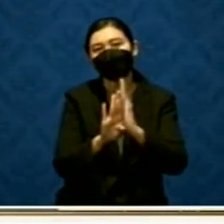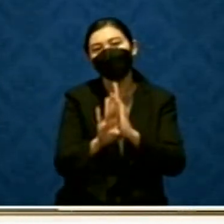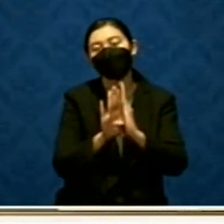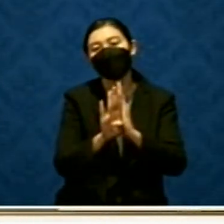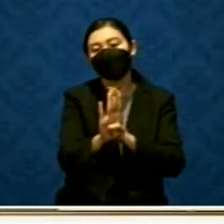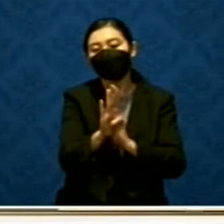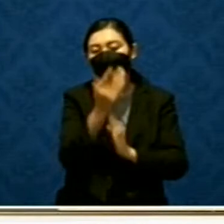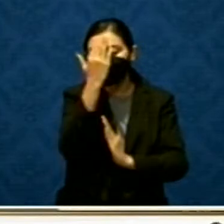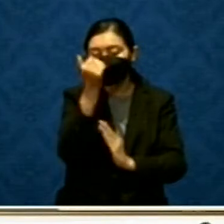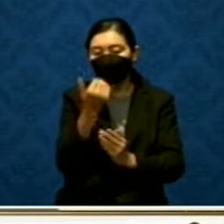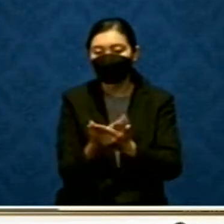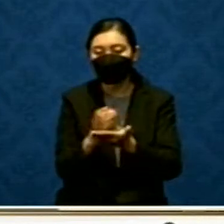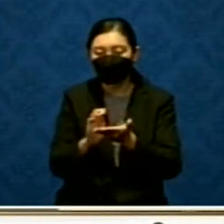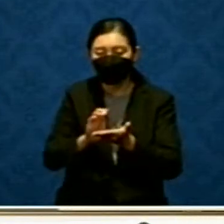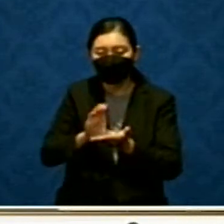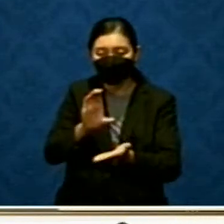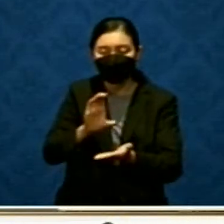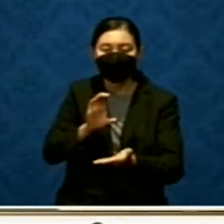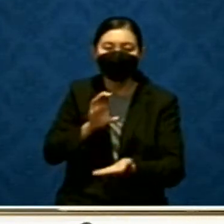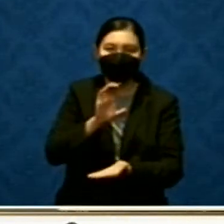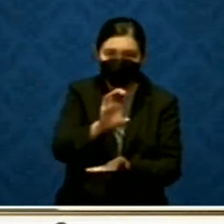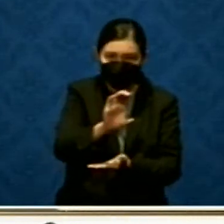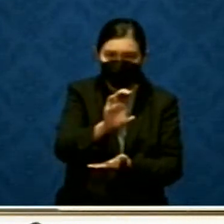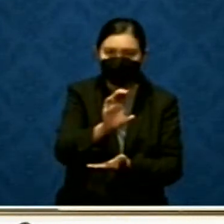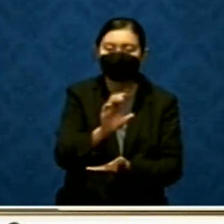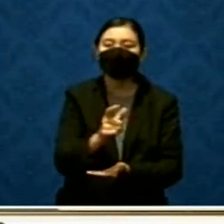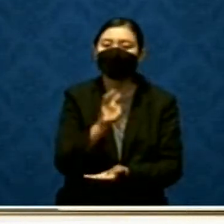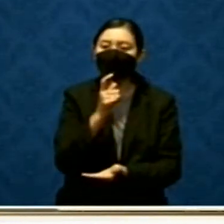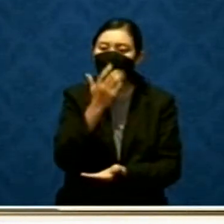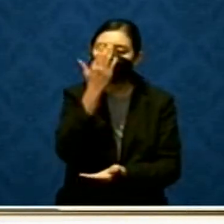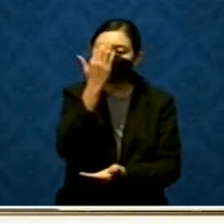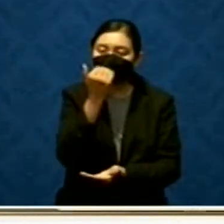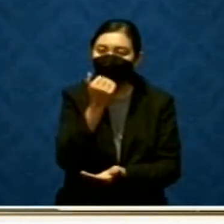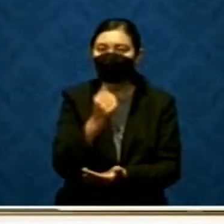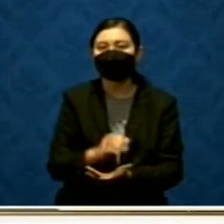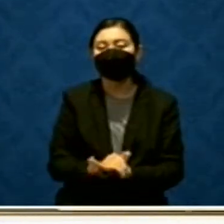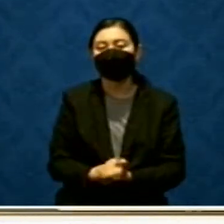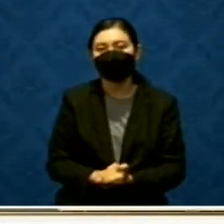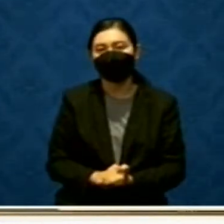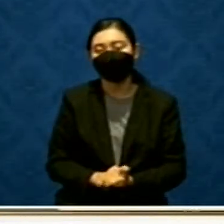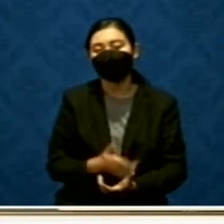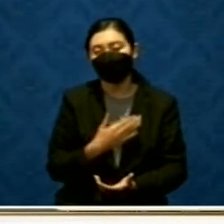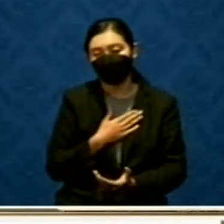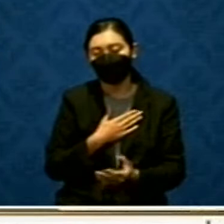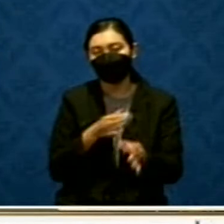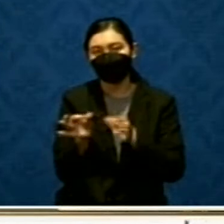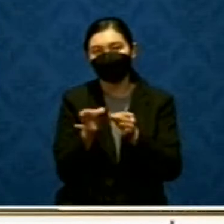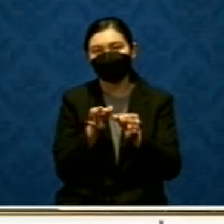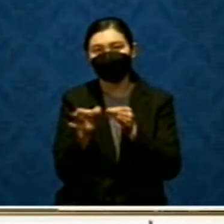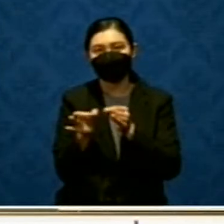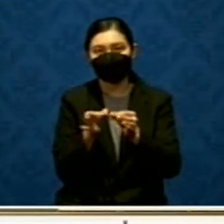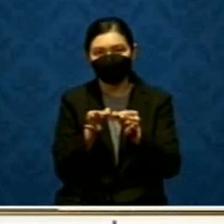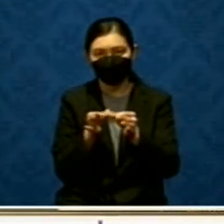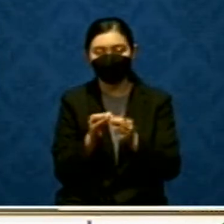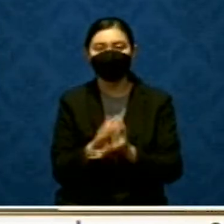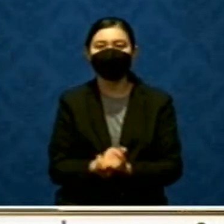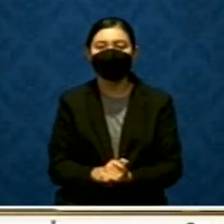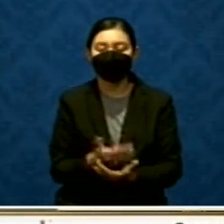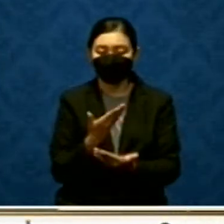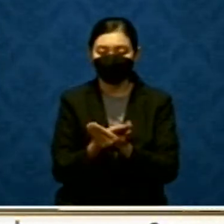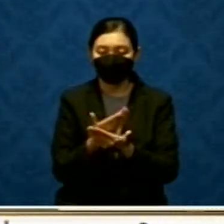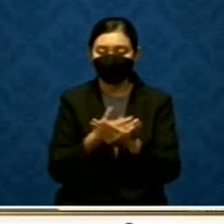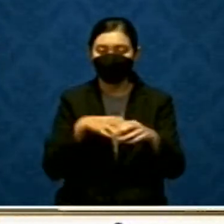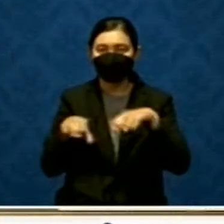ย่างนี้ครับว่าในสิ่งที่เราดำเนินการเนี่ยนะครับในการจัดทำงบประมาณเนี่